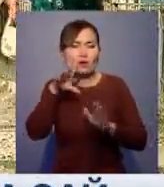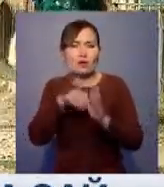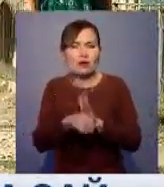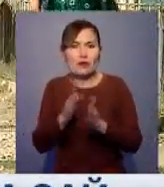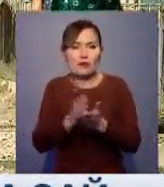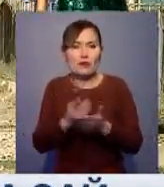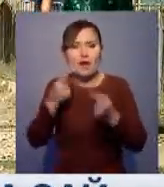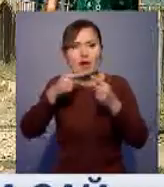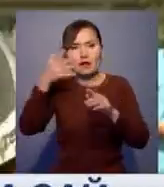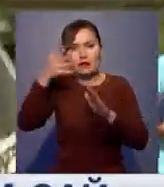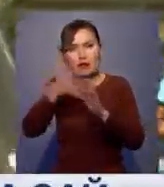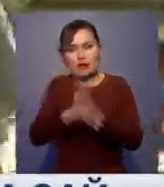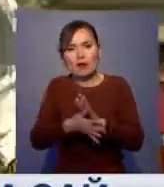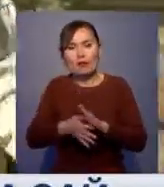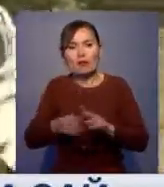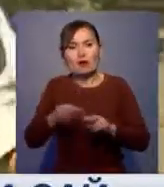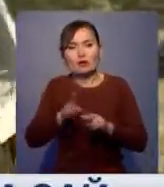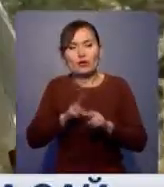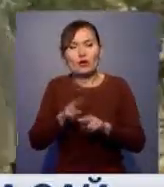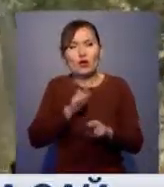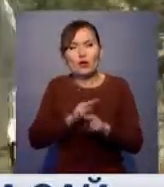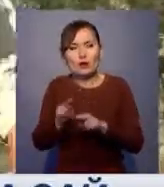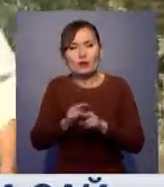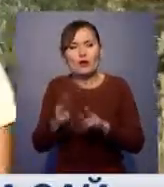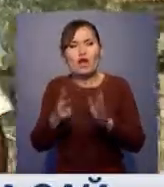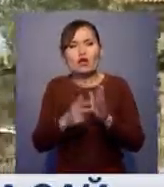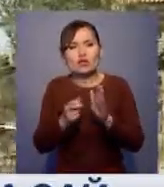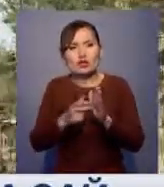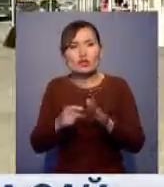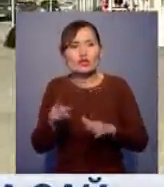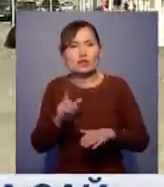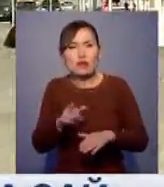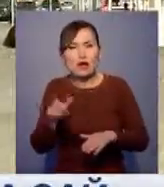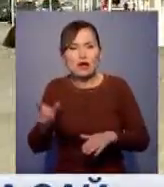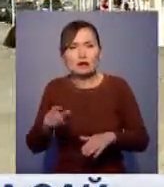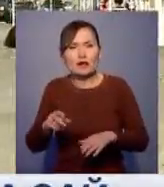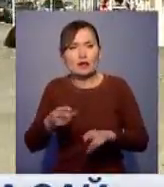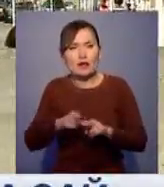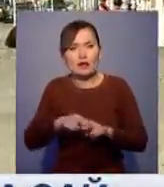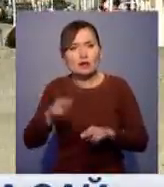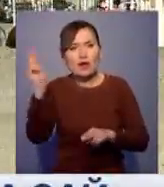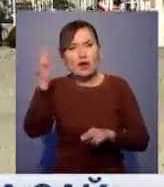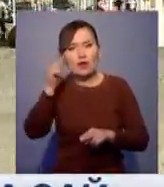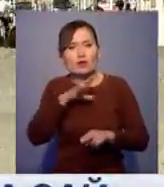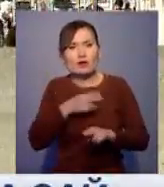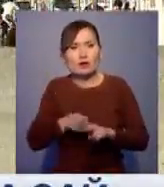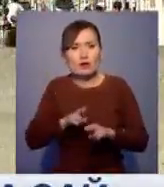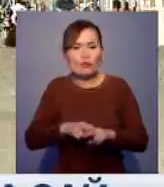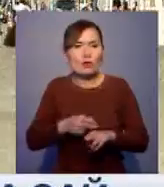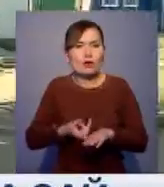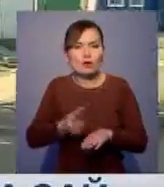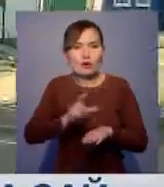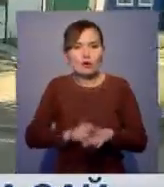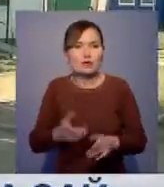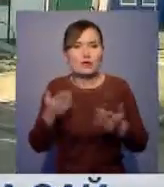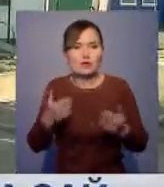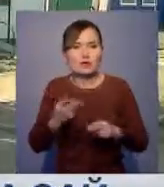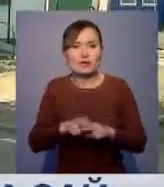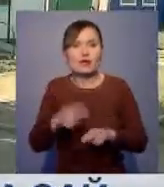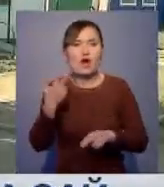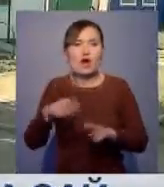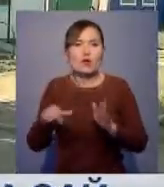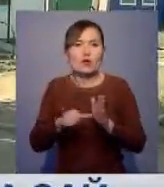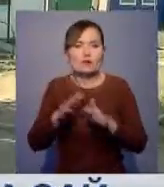Техникалық мамандықтарды меңгеру мақсатында 800 адам түрлі оқу орындарына жолданған. Олар еңбек нарығында ең сұранысқа ие